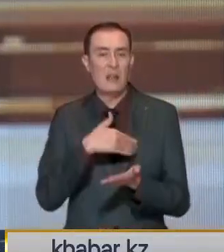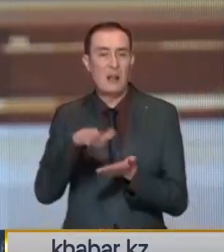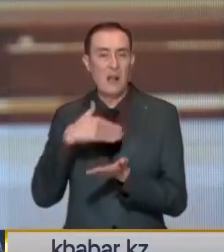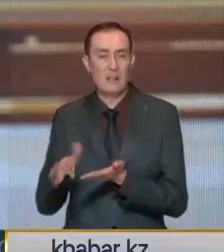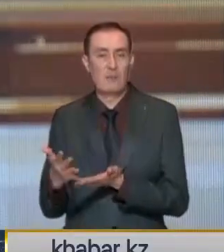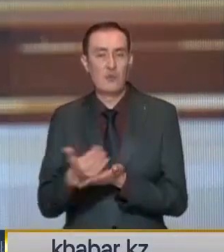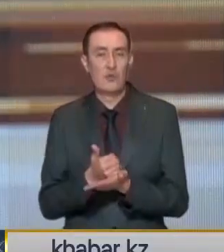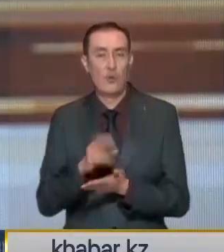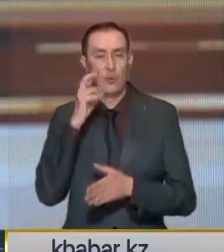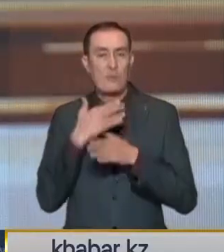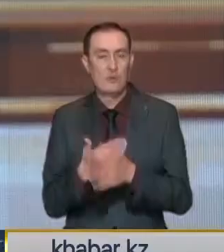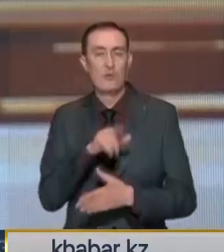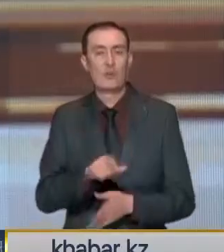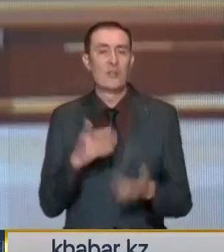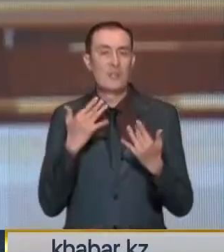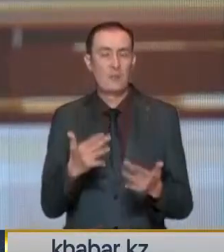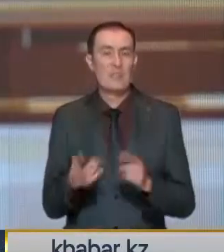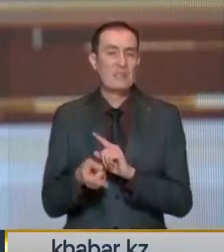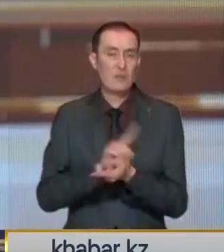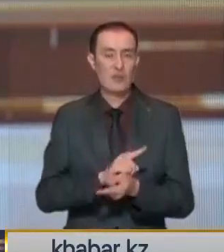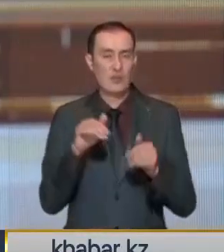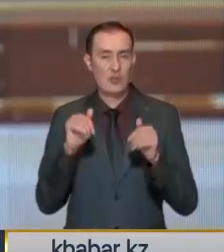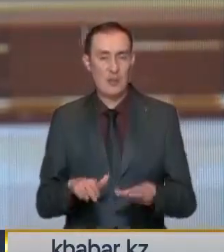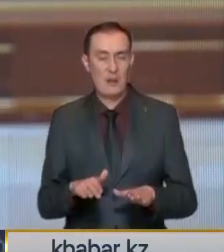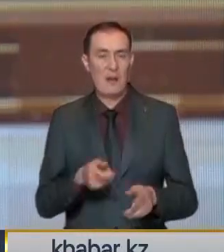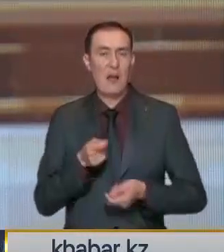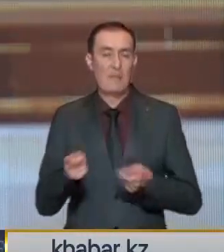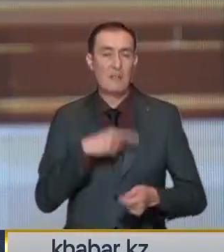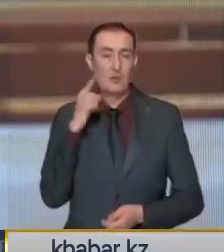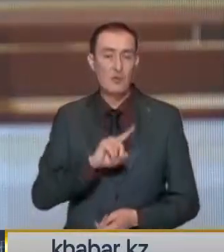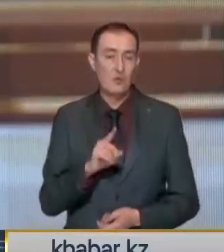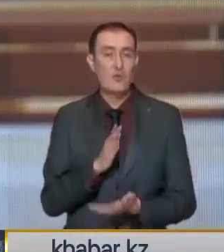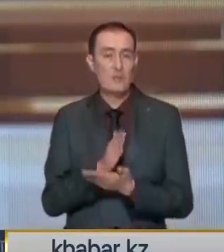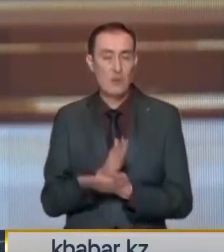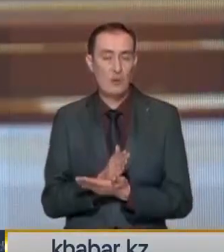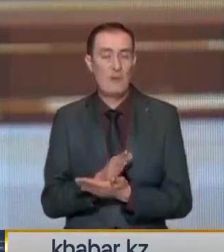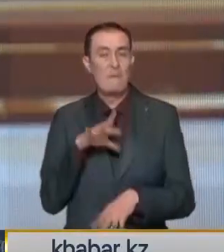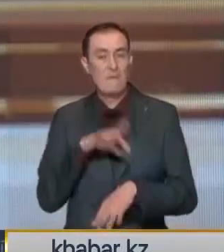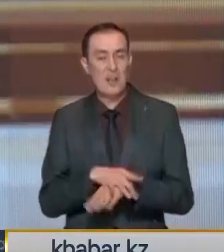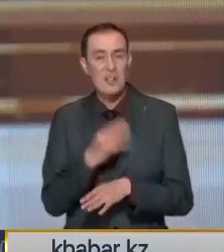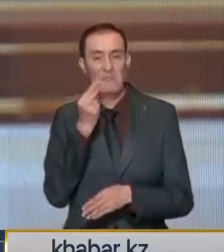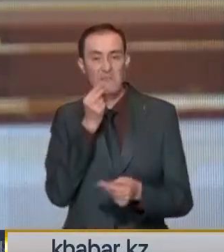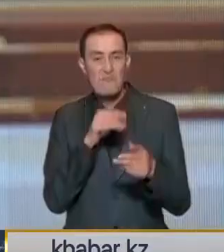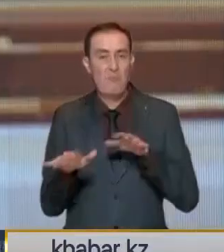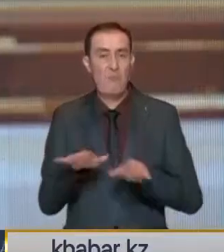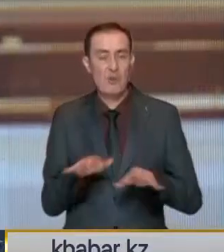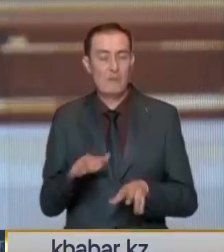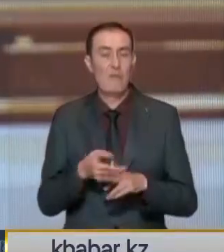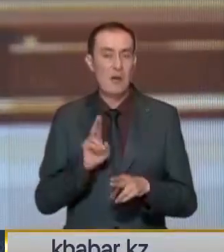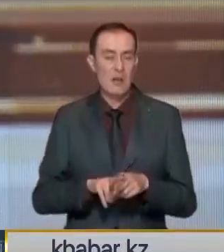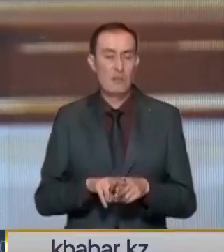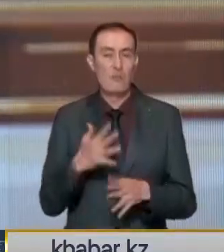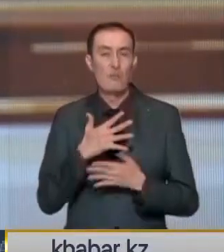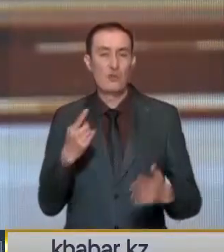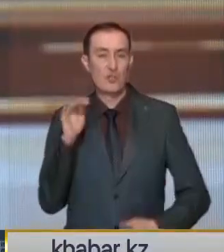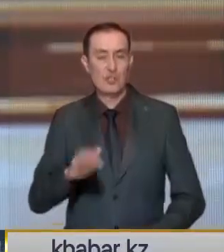отказах в получении господдержки. Люди требуют пересмотреть решение. А власти отмечают, что имеют место случаи мошенничества. По этой причине больше